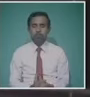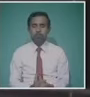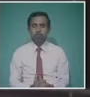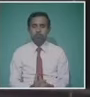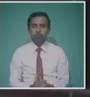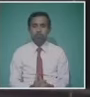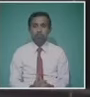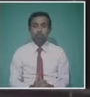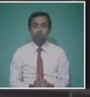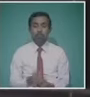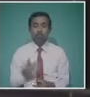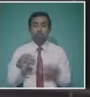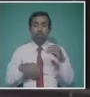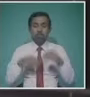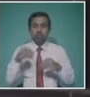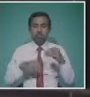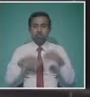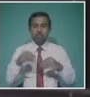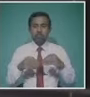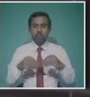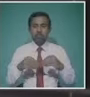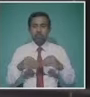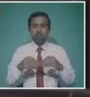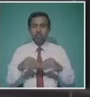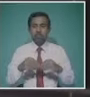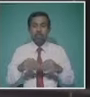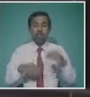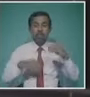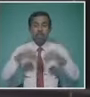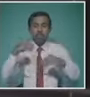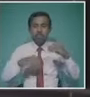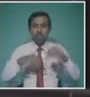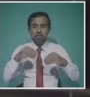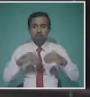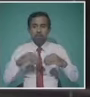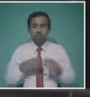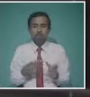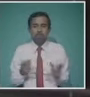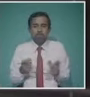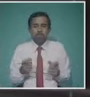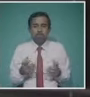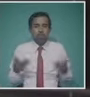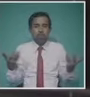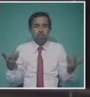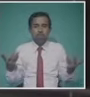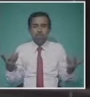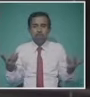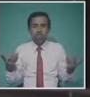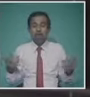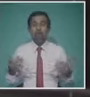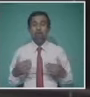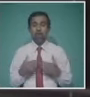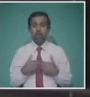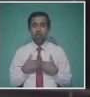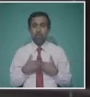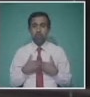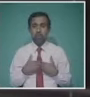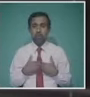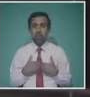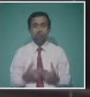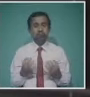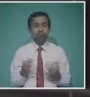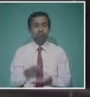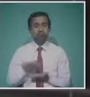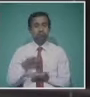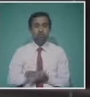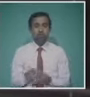ඒක තමයි දේශපාලනය හැබැයි මේ දේශපාලනේ අපි බය වෙන්නේ නැහැ අපිට අපේ හරි